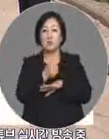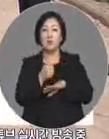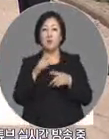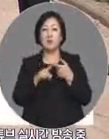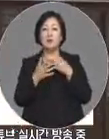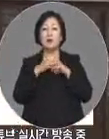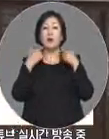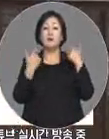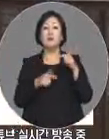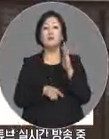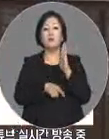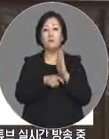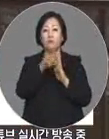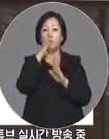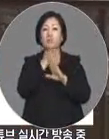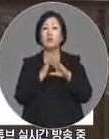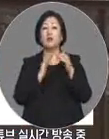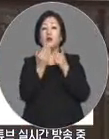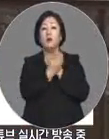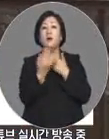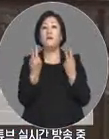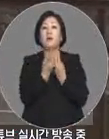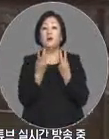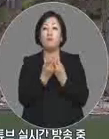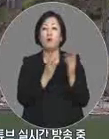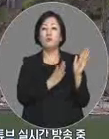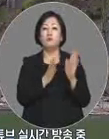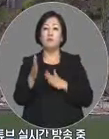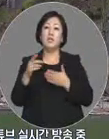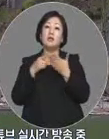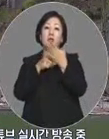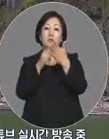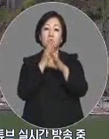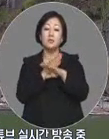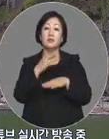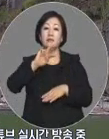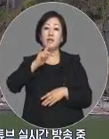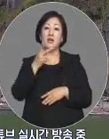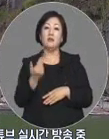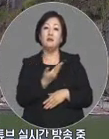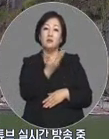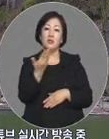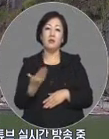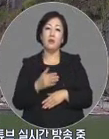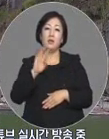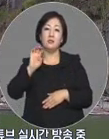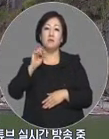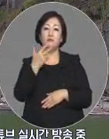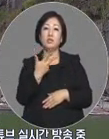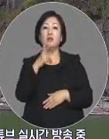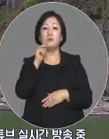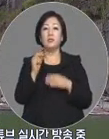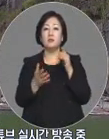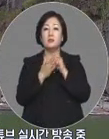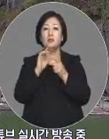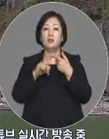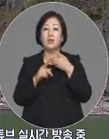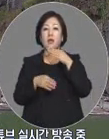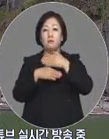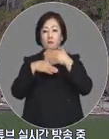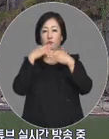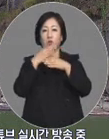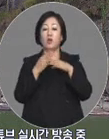상승 침수를 막기 위한 최적의 방안을 내놨습니다 사연 때며 수로 47m 머피의 수문 3개를 뚫어